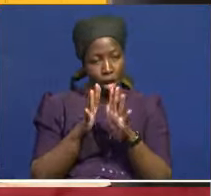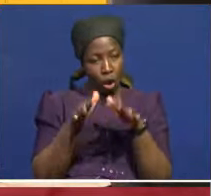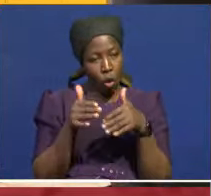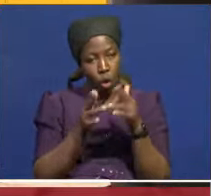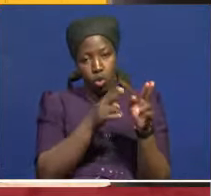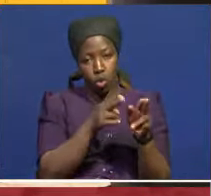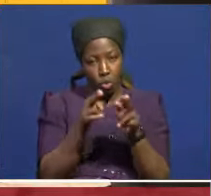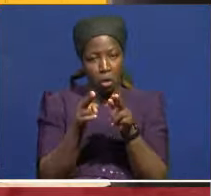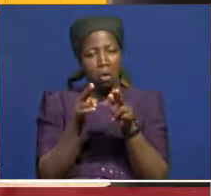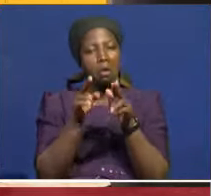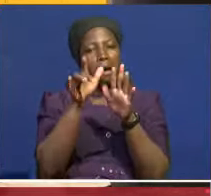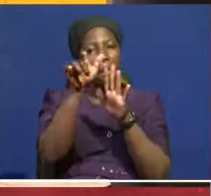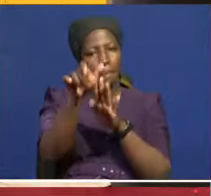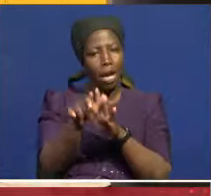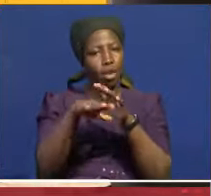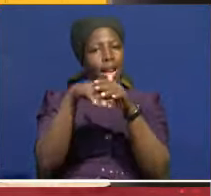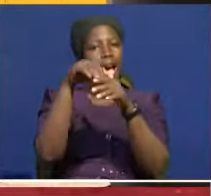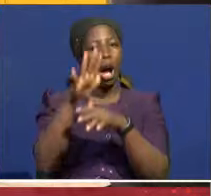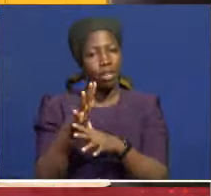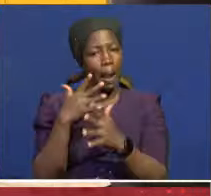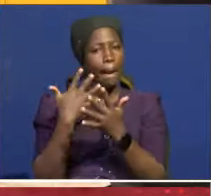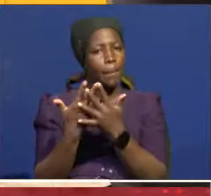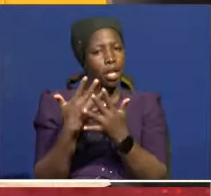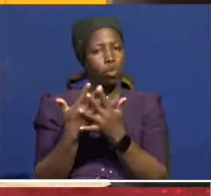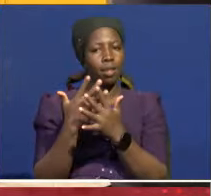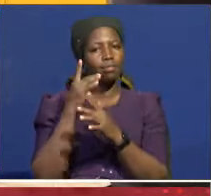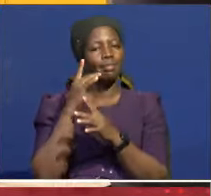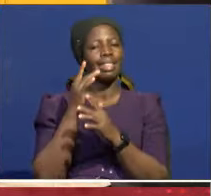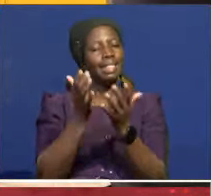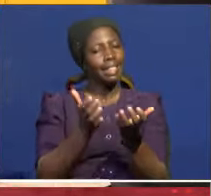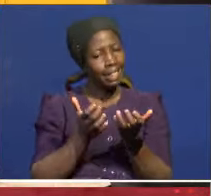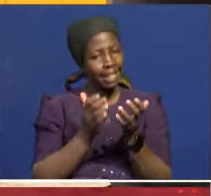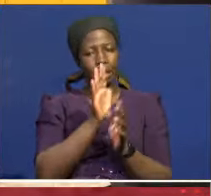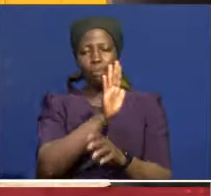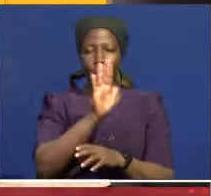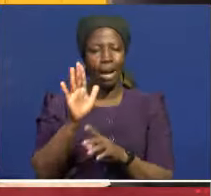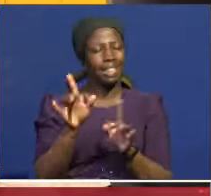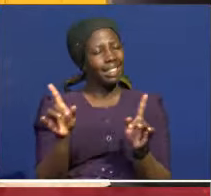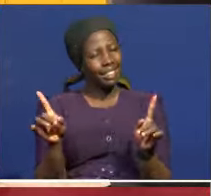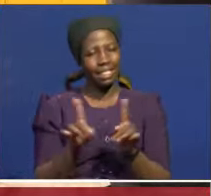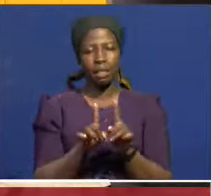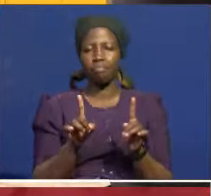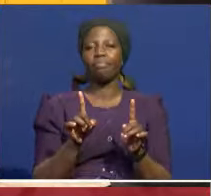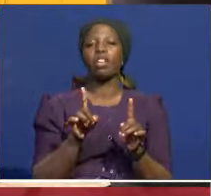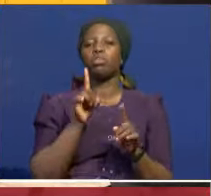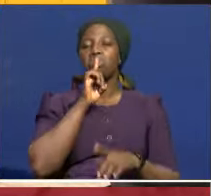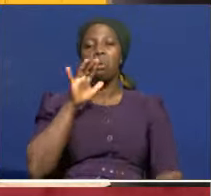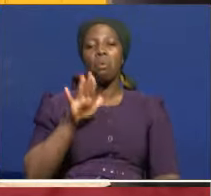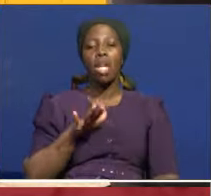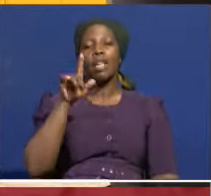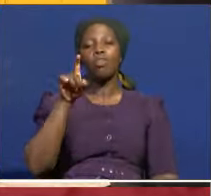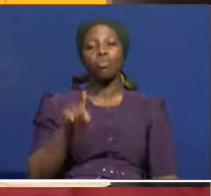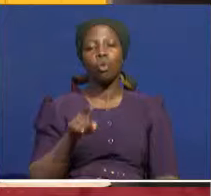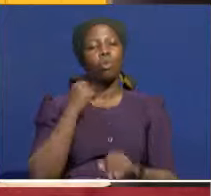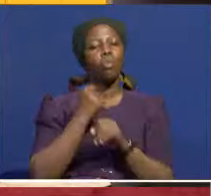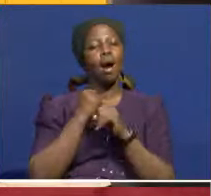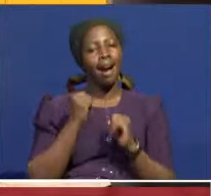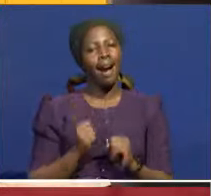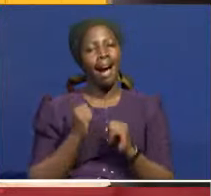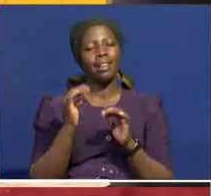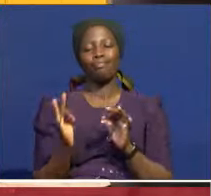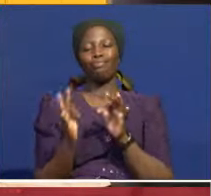nje, ni mamoja. Kwa hivyo wanawake wajikakamue kushikamana